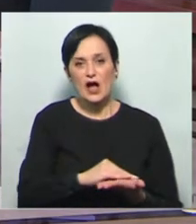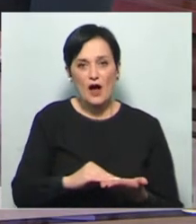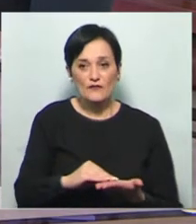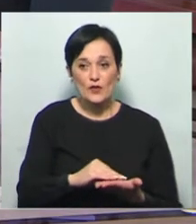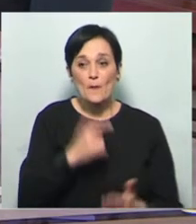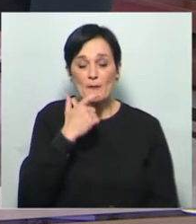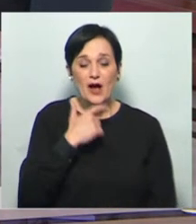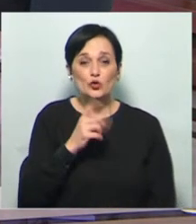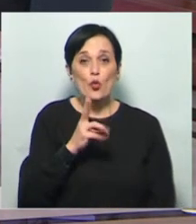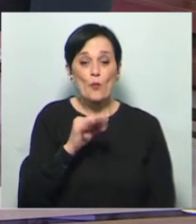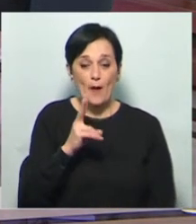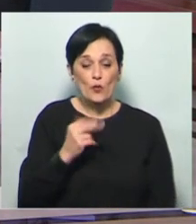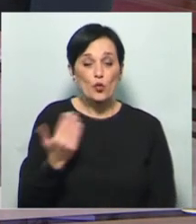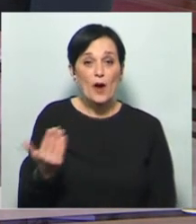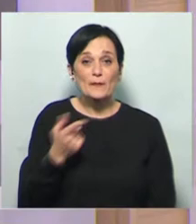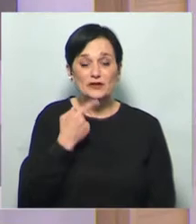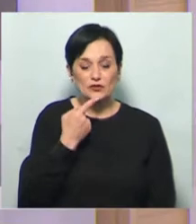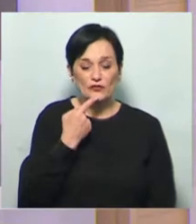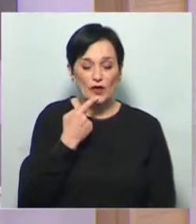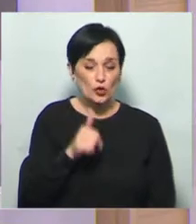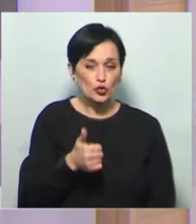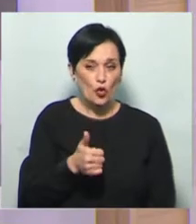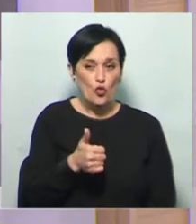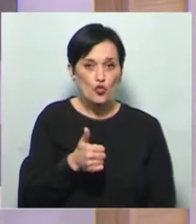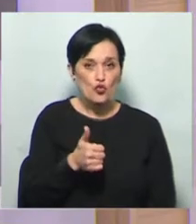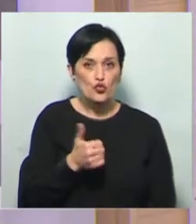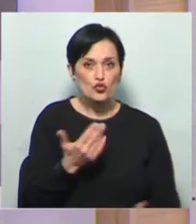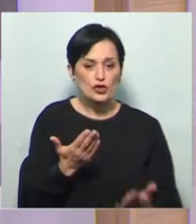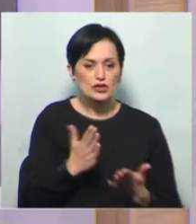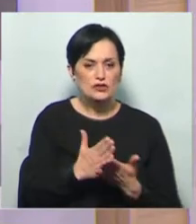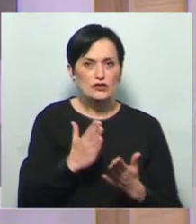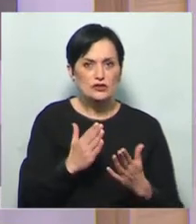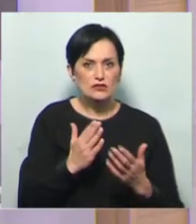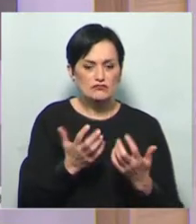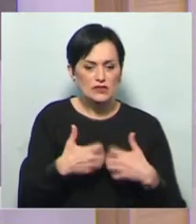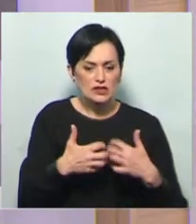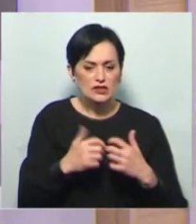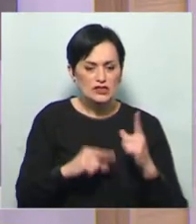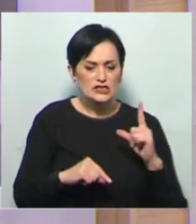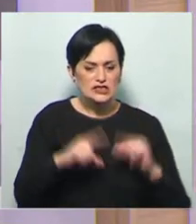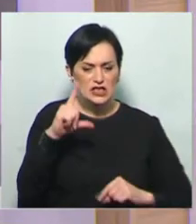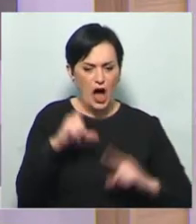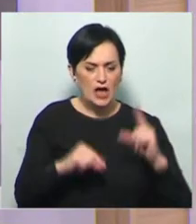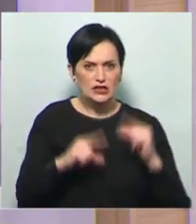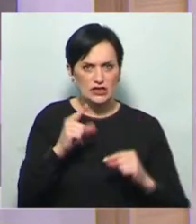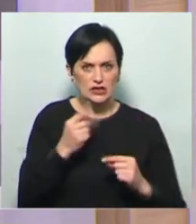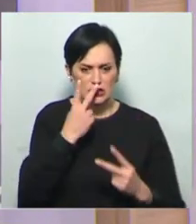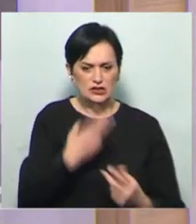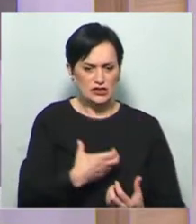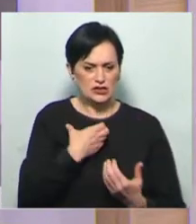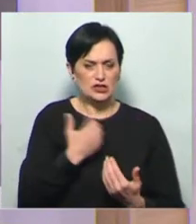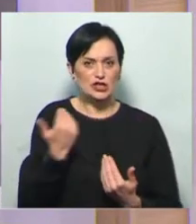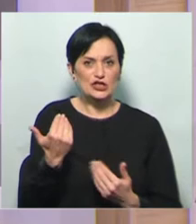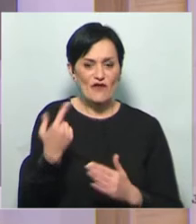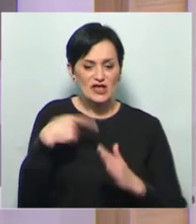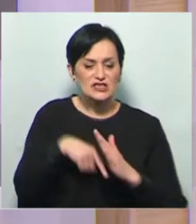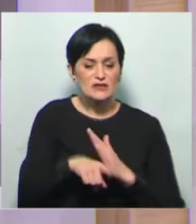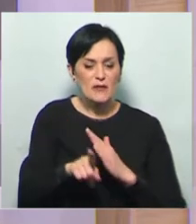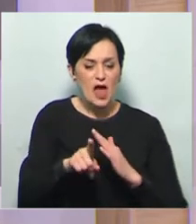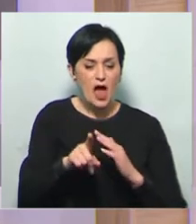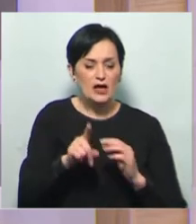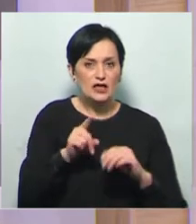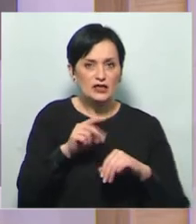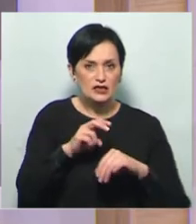აი ბატონმა მამკამ ბრძანა, როგორი დრამატულია სტატისტიკა თქვენ მიერ ჩატარებული ეპიდემიოლოგიური კვლევის